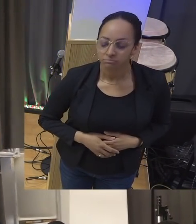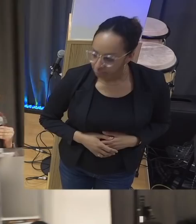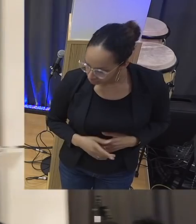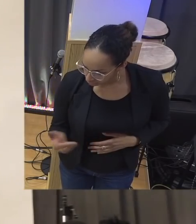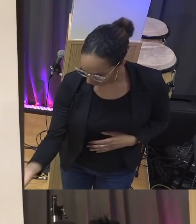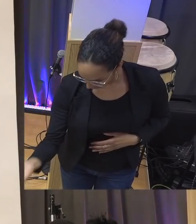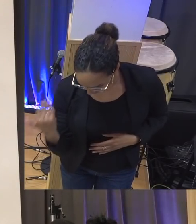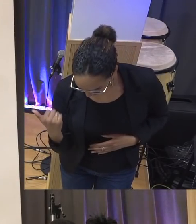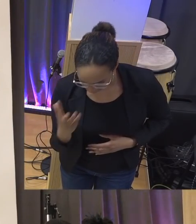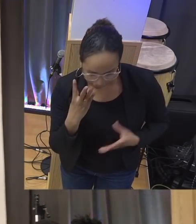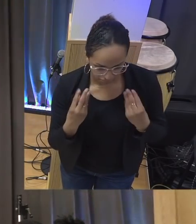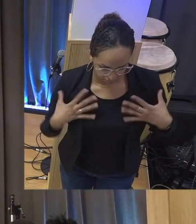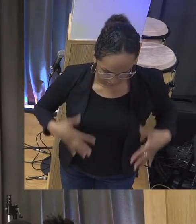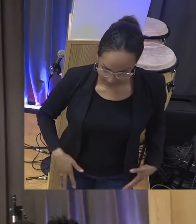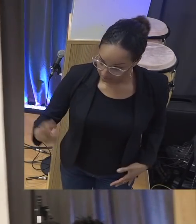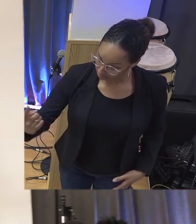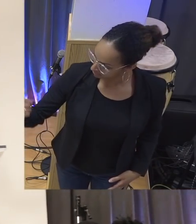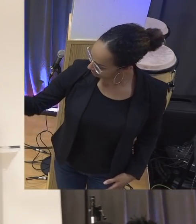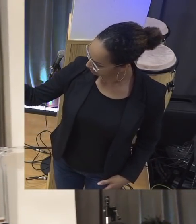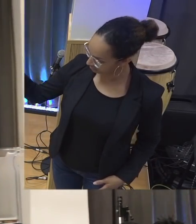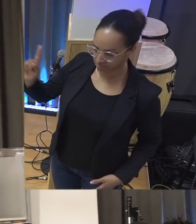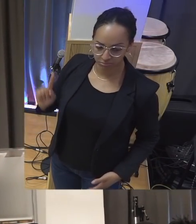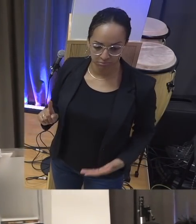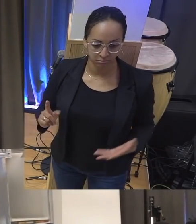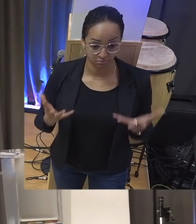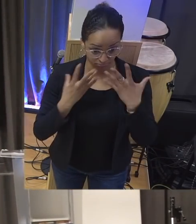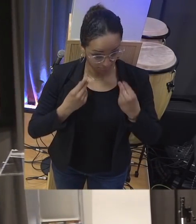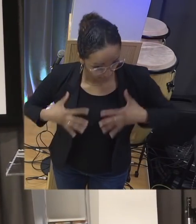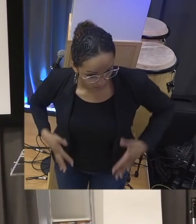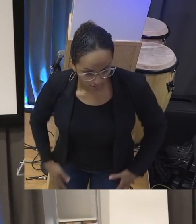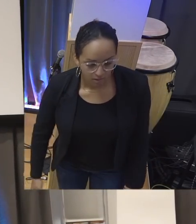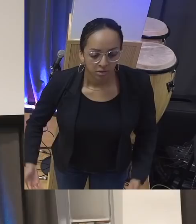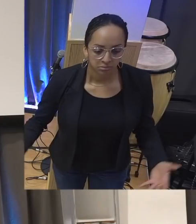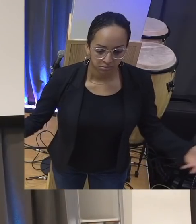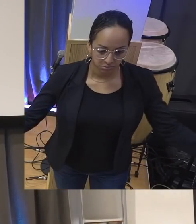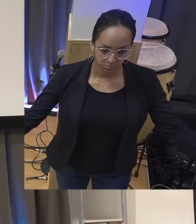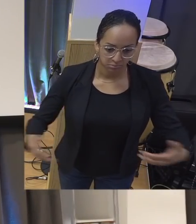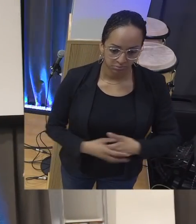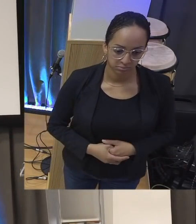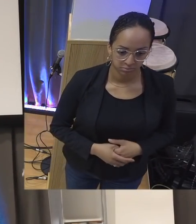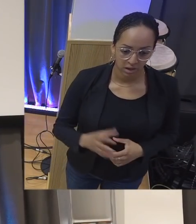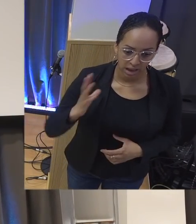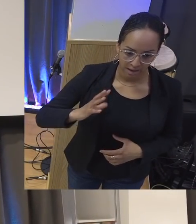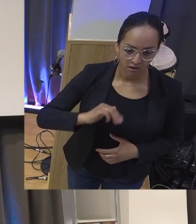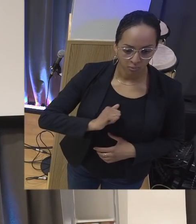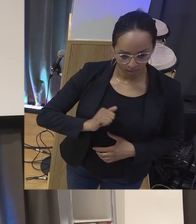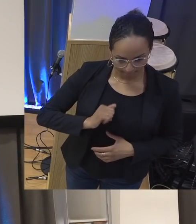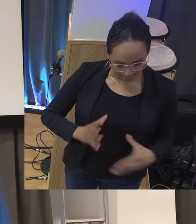barbu, il arrive devant et il leur dit, voilà, je faisais partie de Boko Haram.